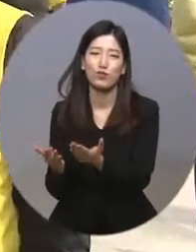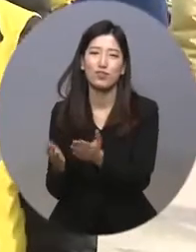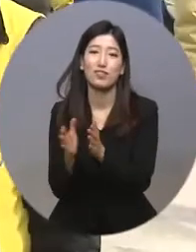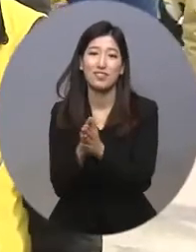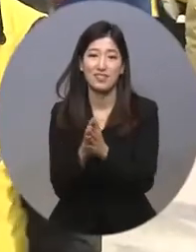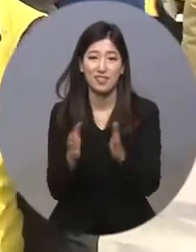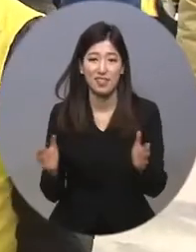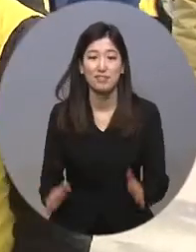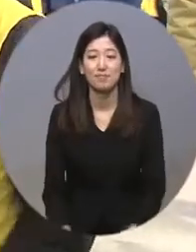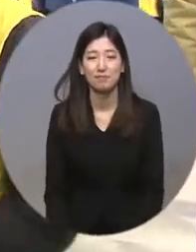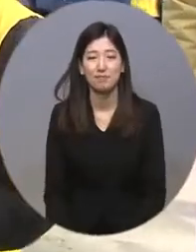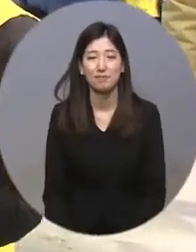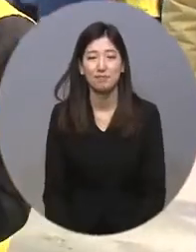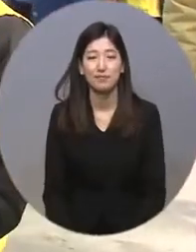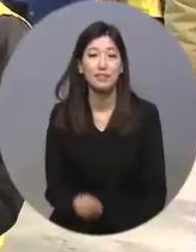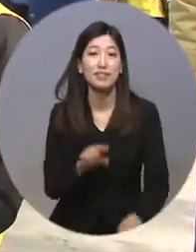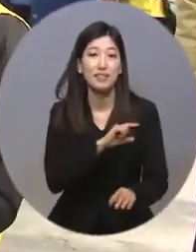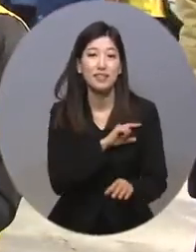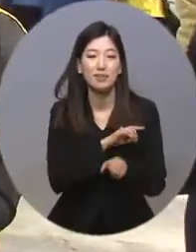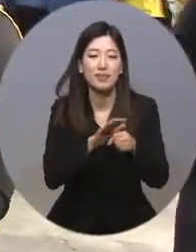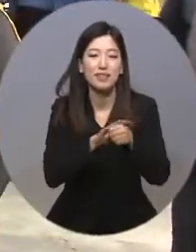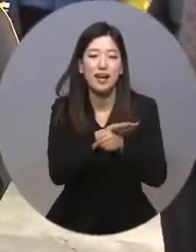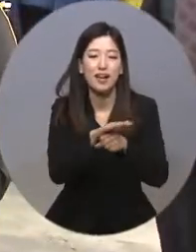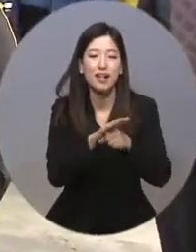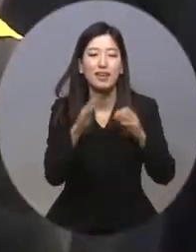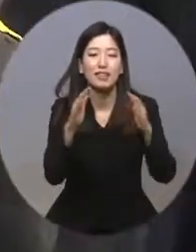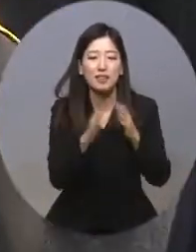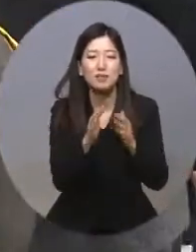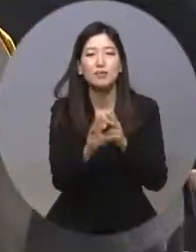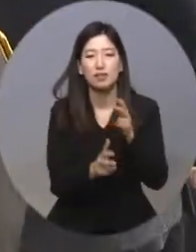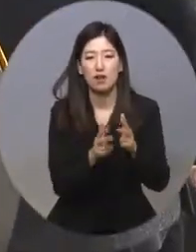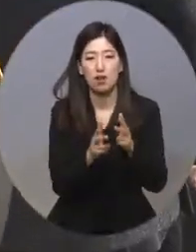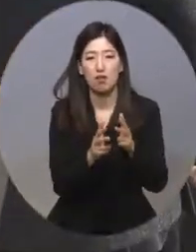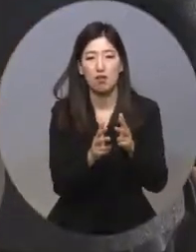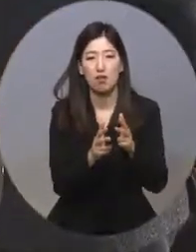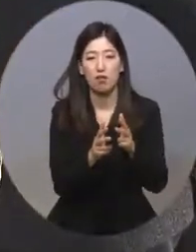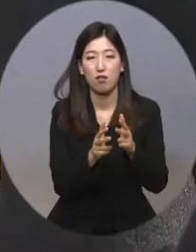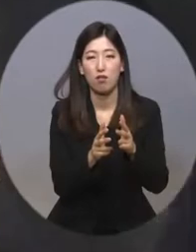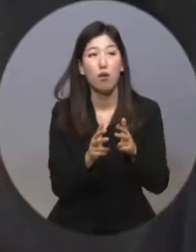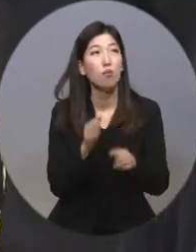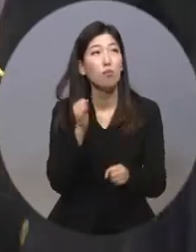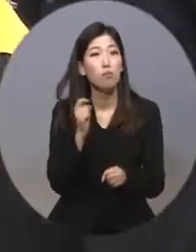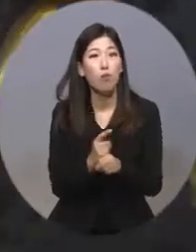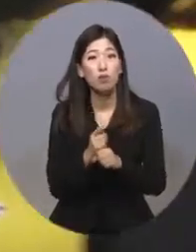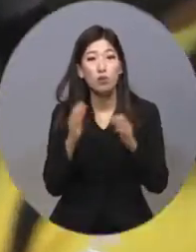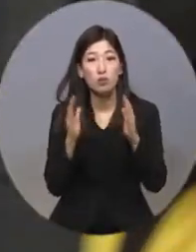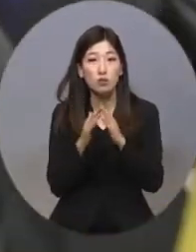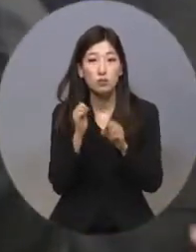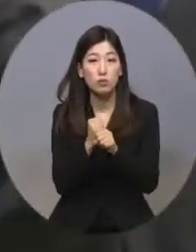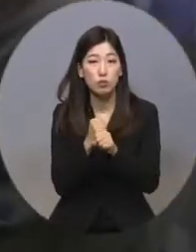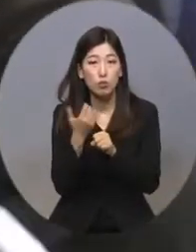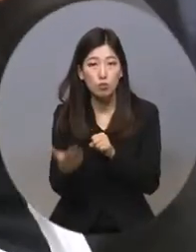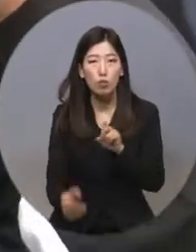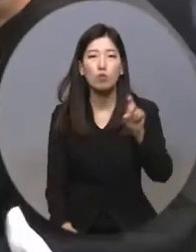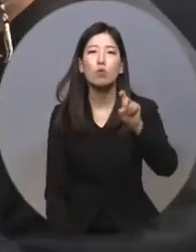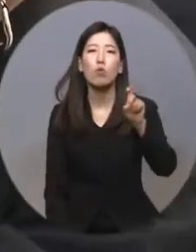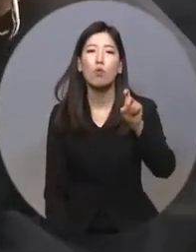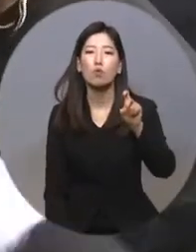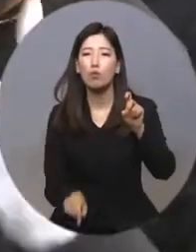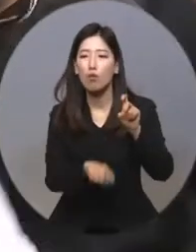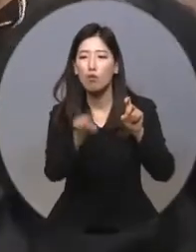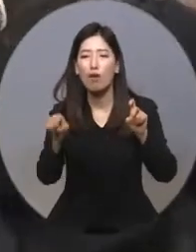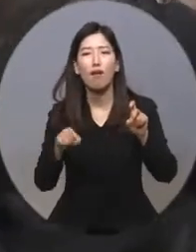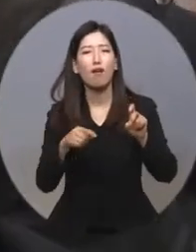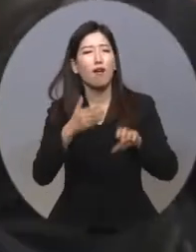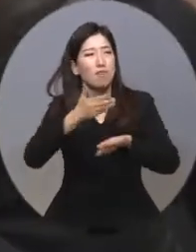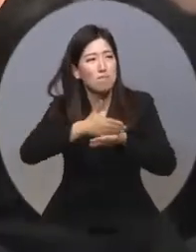진안군의 사랑의 집 사업은 2015년부터 시작돼 지금까지 총 10채의 집이 지어져 수혜자들의 큰 만족을 얻고